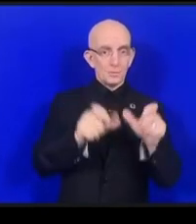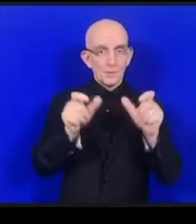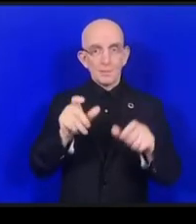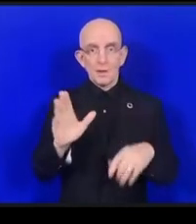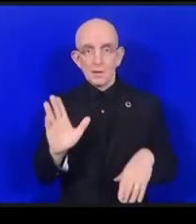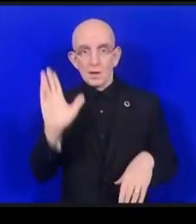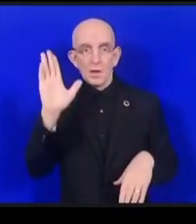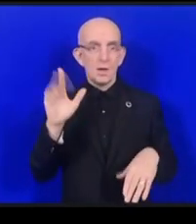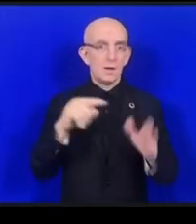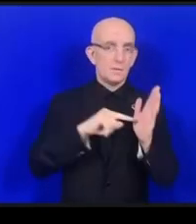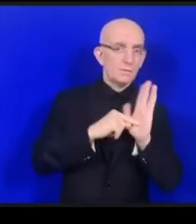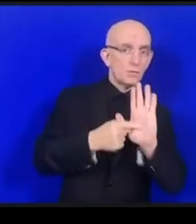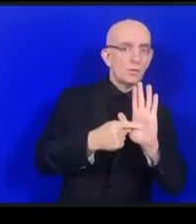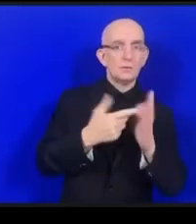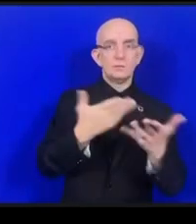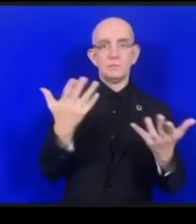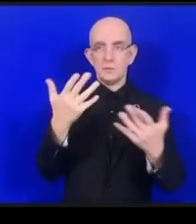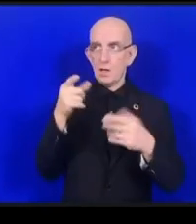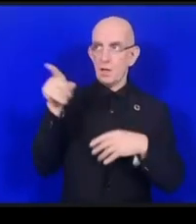молодёжи